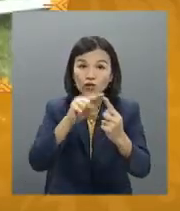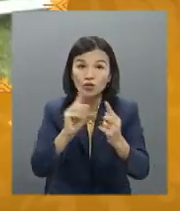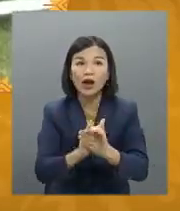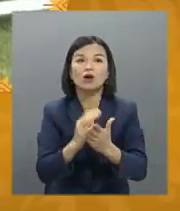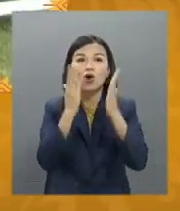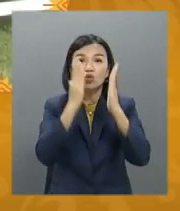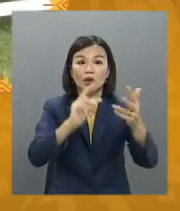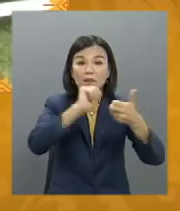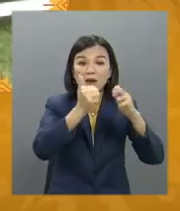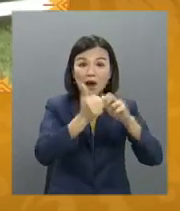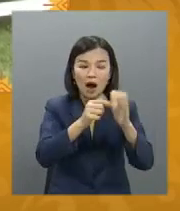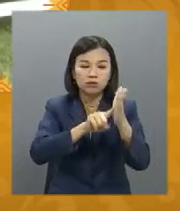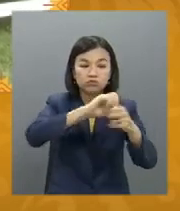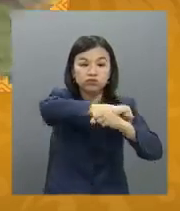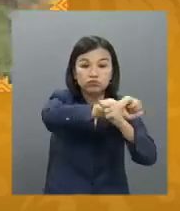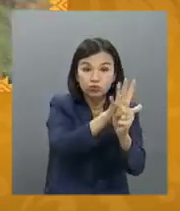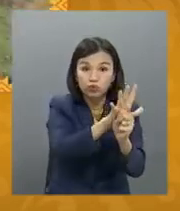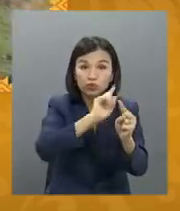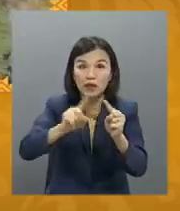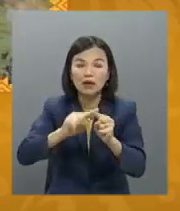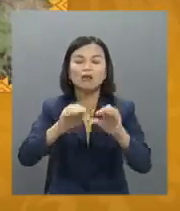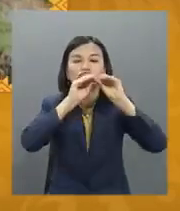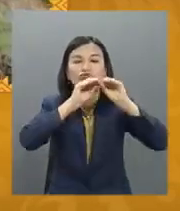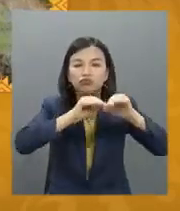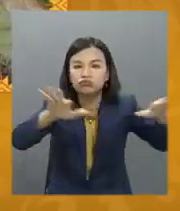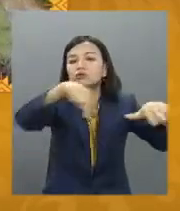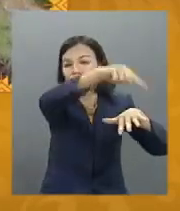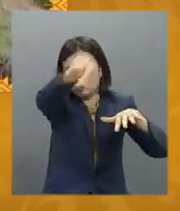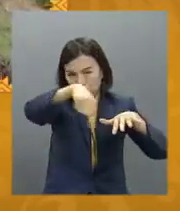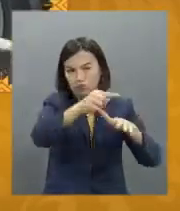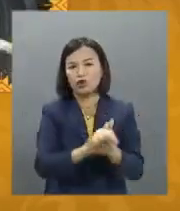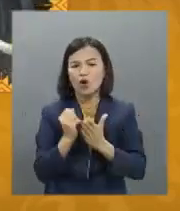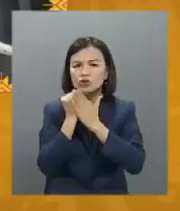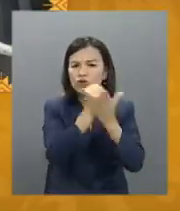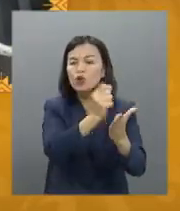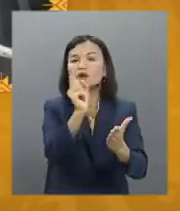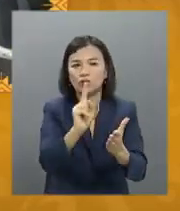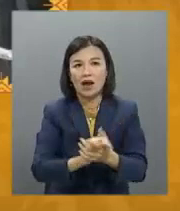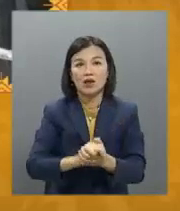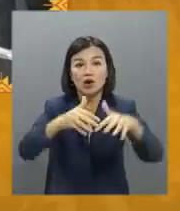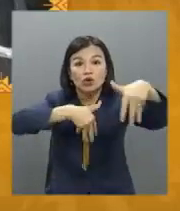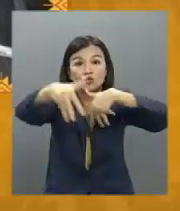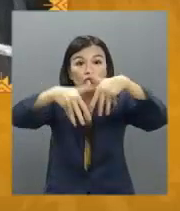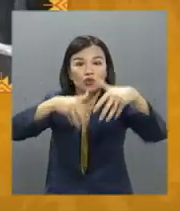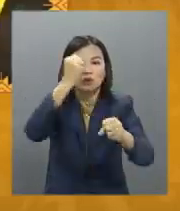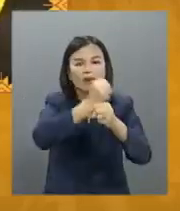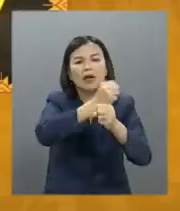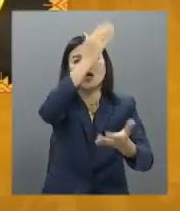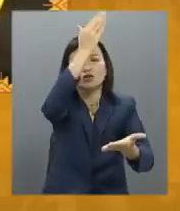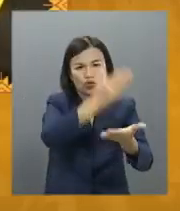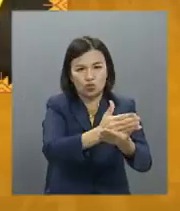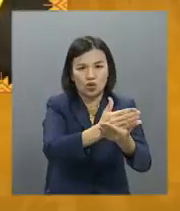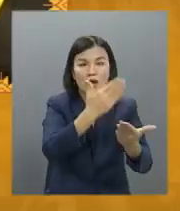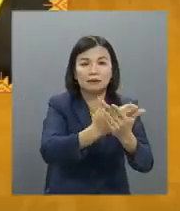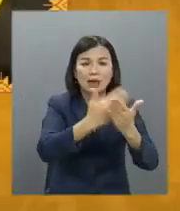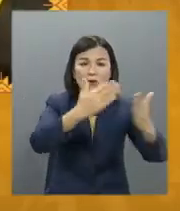ด้านการบรรเทาทุกข์ผู้ได้รับผลกระทบจากโรคติดต่อในสถานการณ์การแพร่ระบาดของโรคโควิด-19 ประชาชน